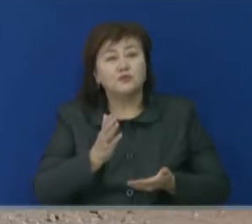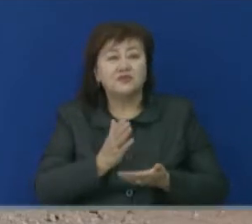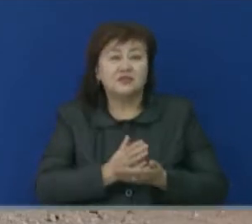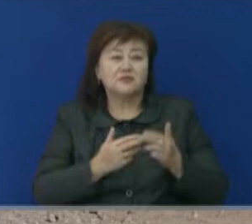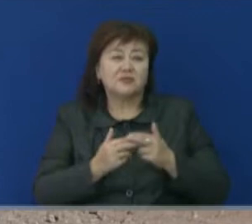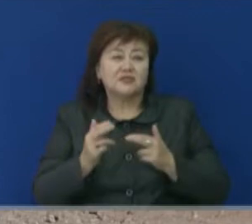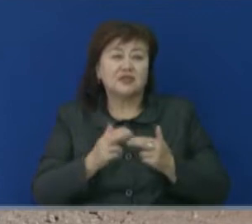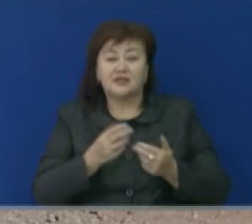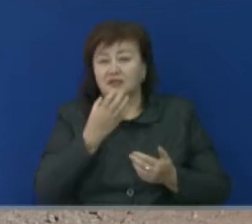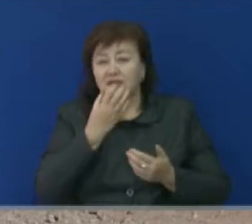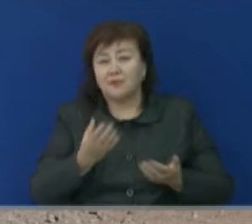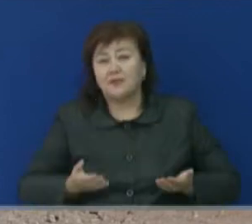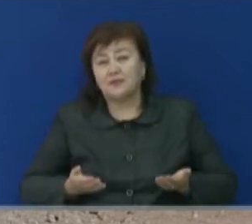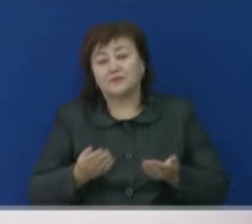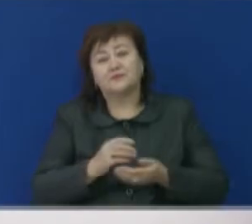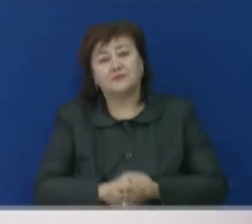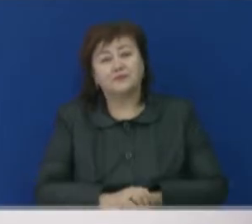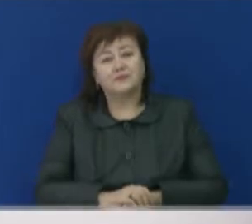Елжан Мағзумов, Семей телеарнасы.